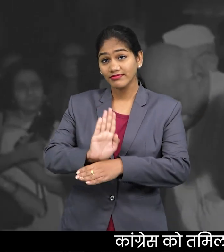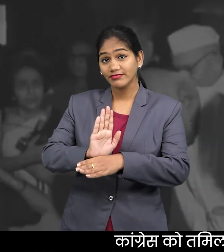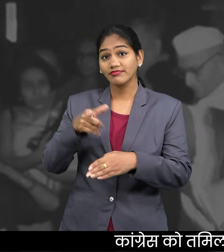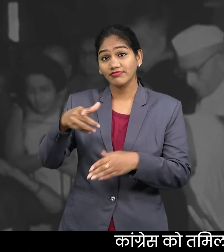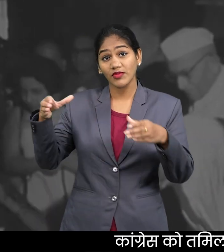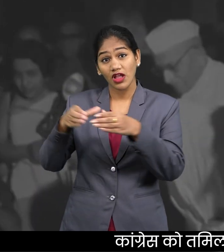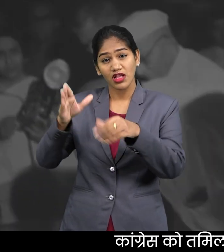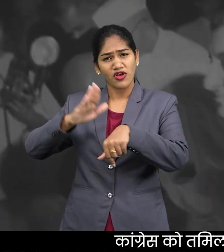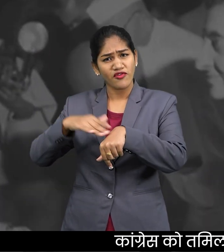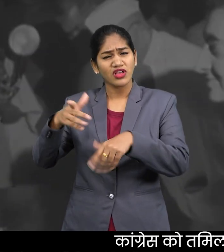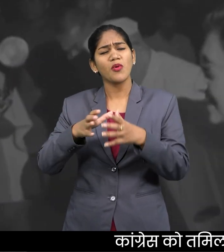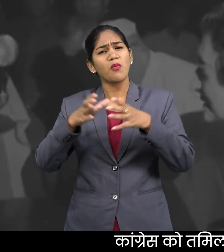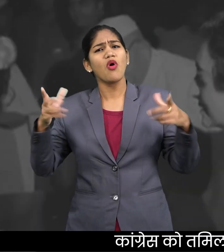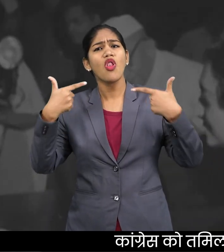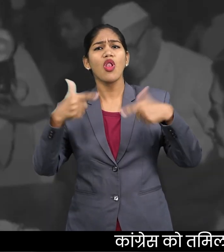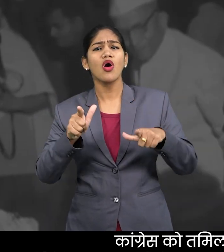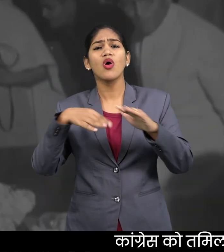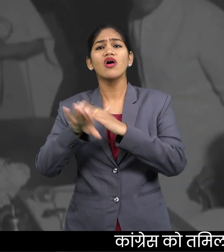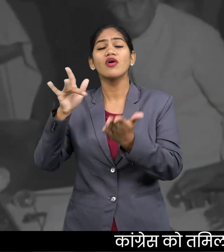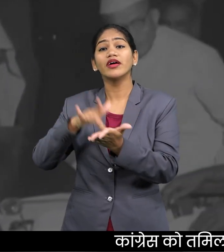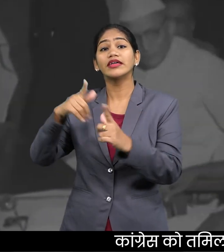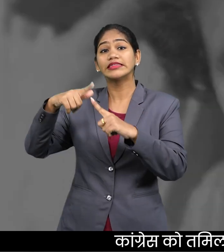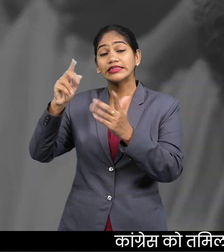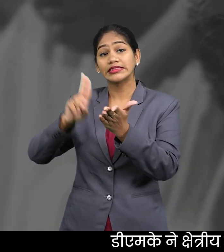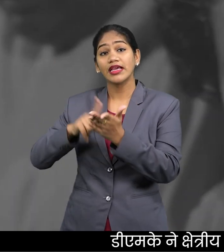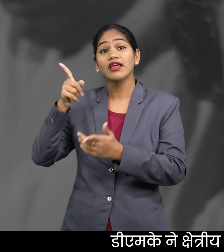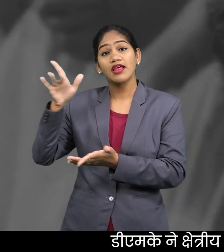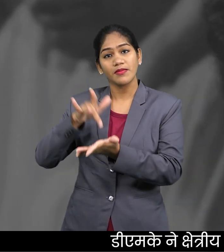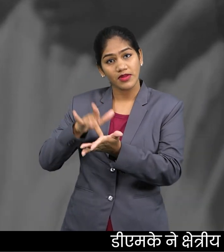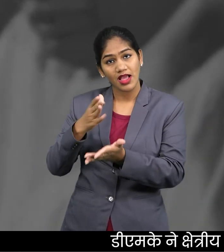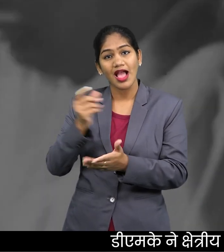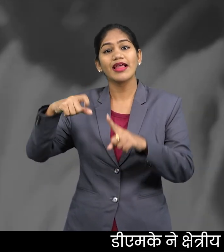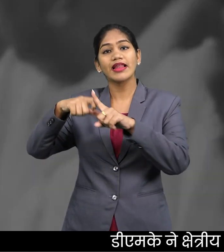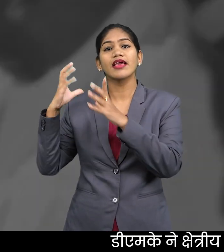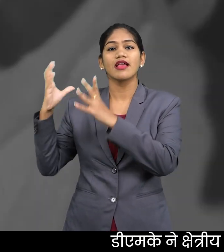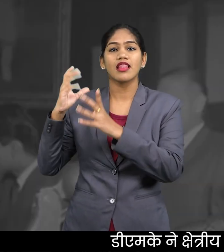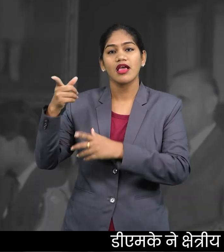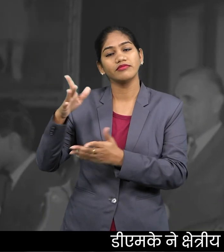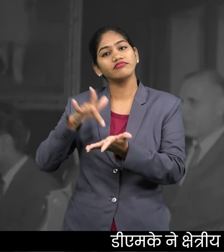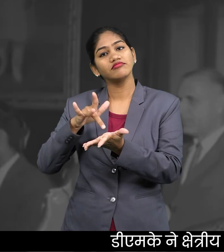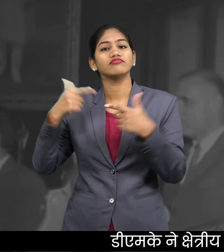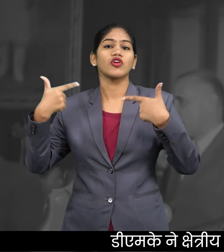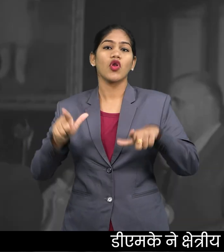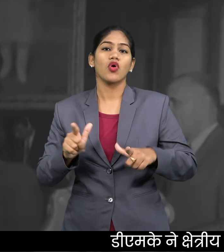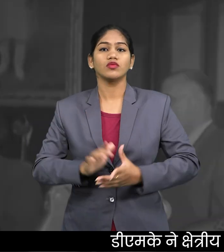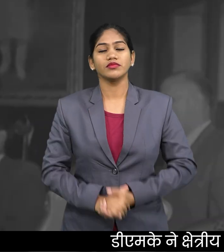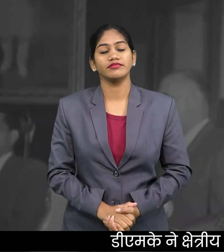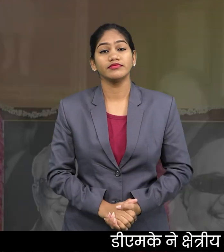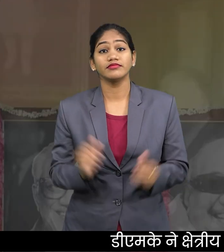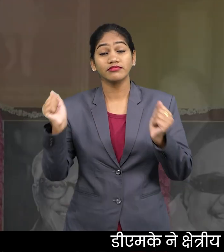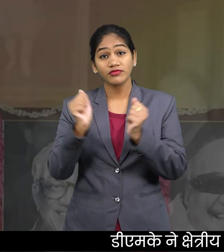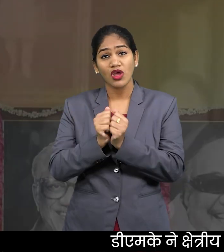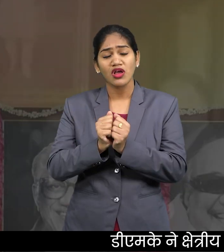कांग्रेस को तमिलनाडु और केरल में काफी नुकसान हुआ। डीएमके ने क्षेत्रीय आंदोलनों की